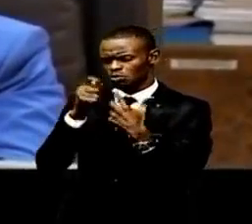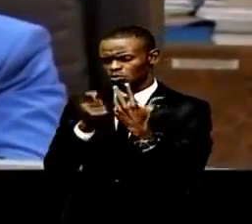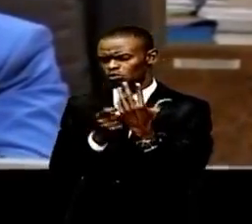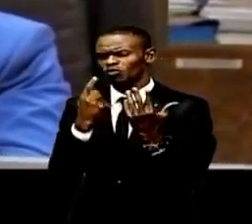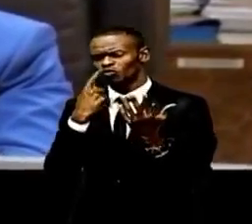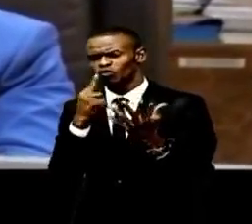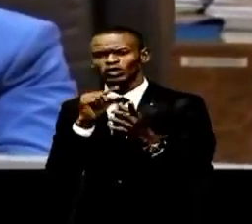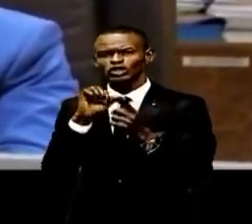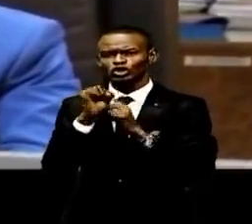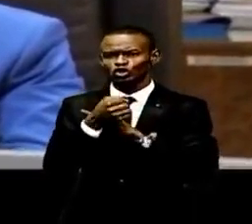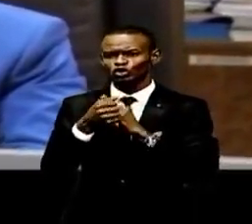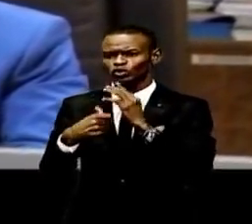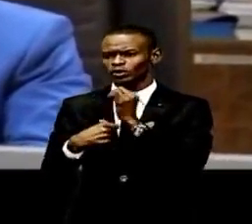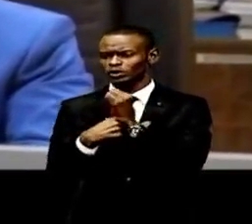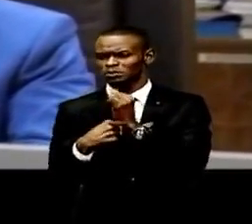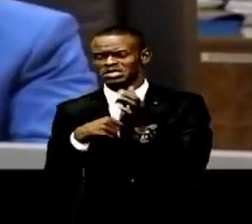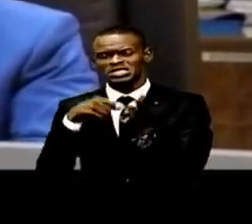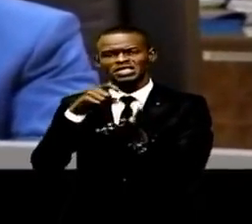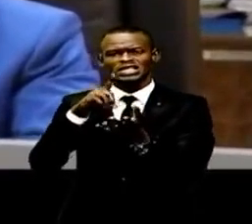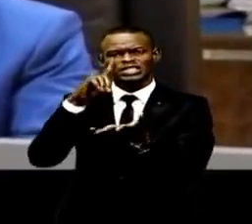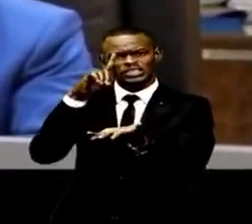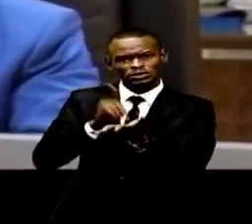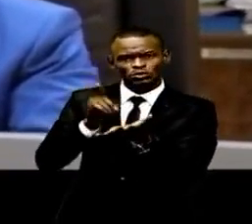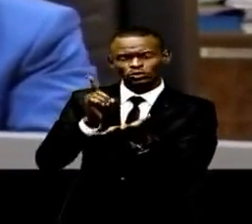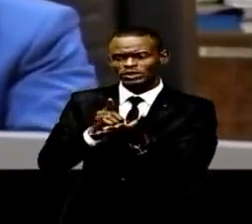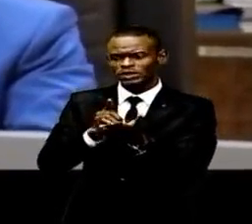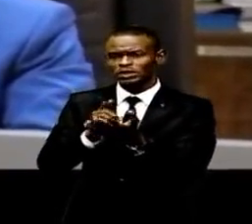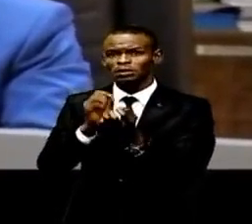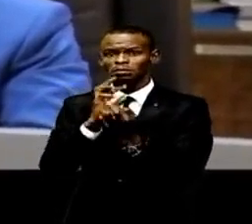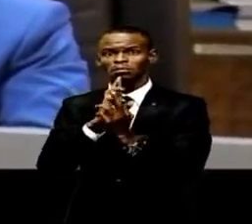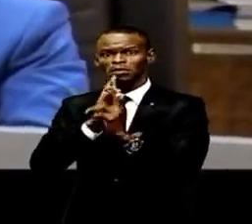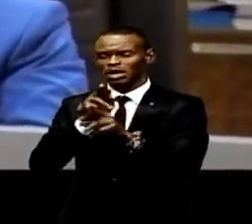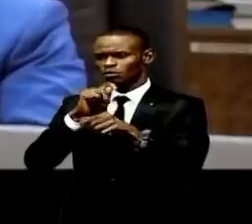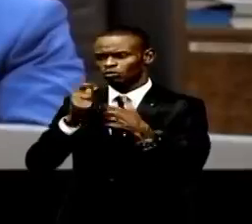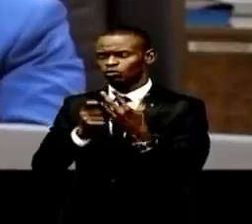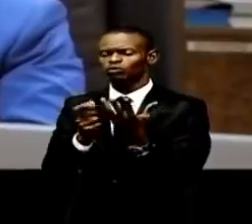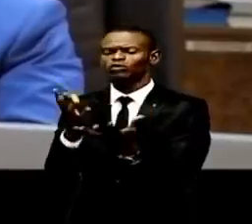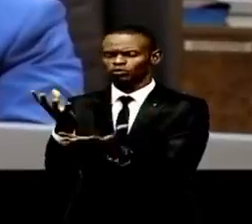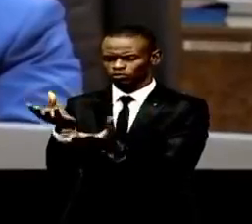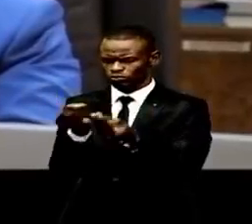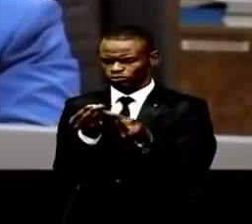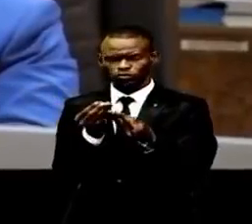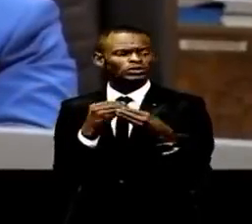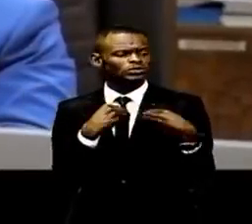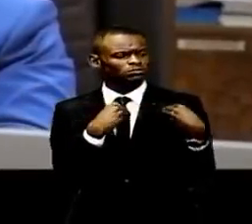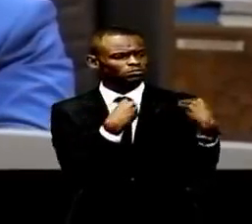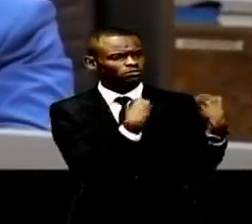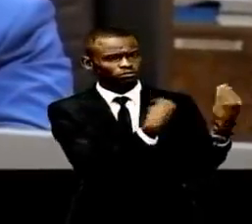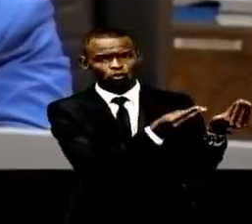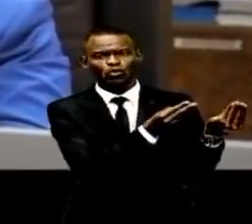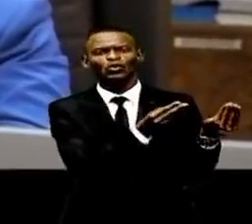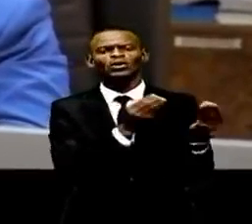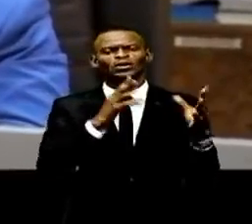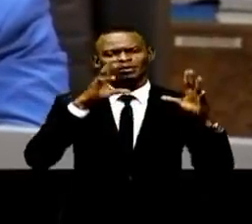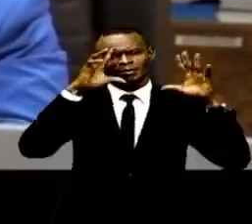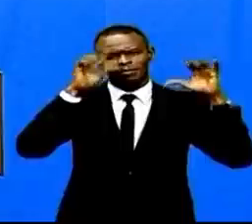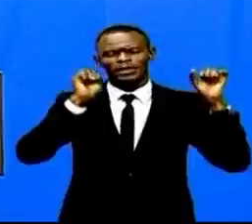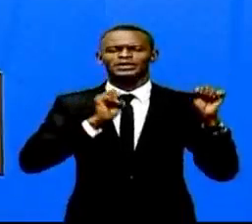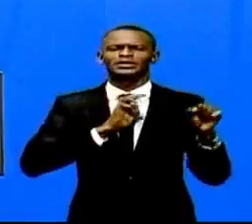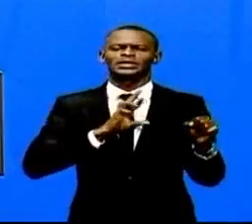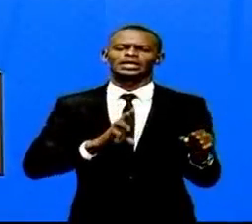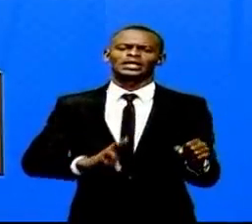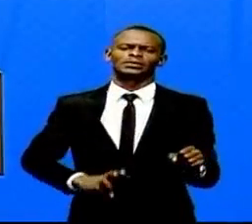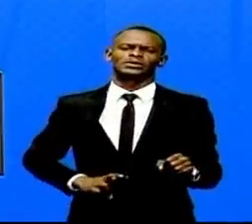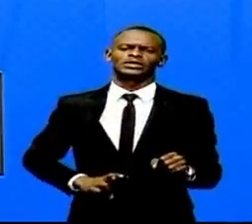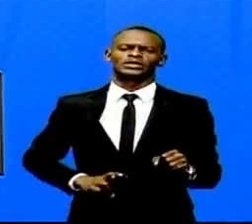et économique ont été levées et transmises au président de la République, chef de l'État et commandant suprême de forces armées de la République